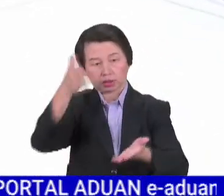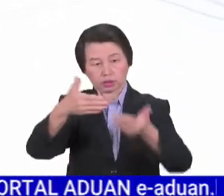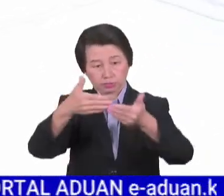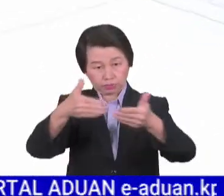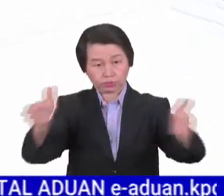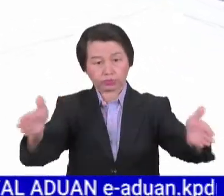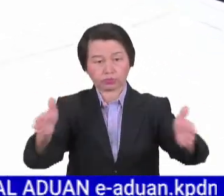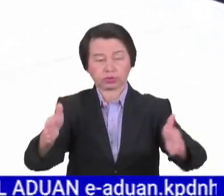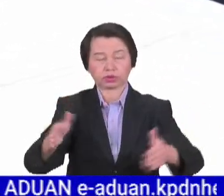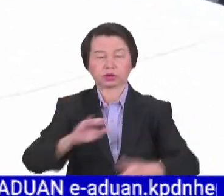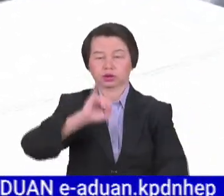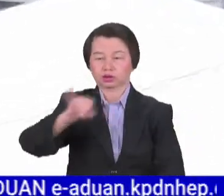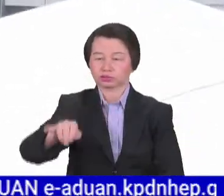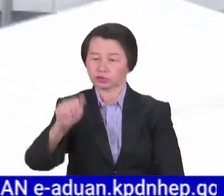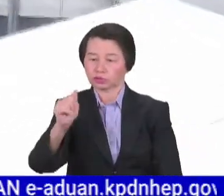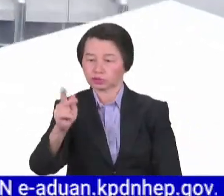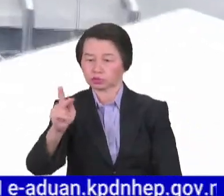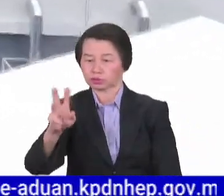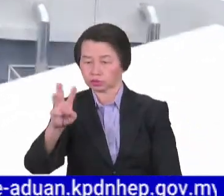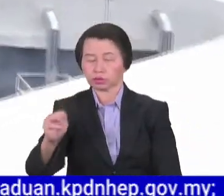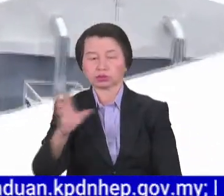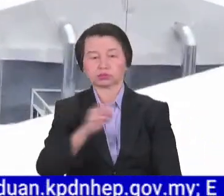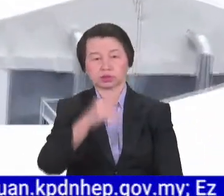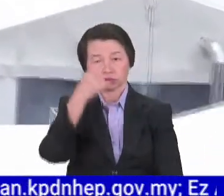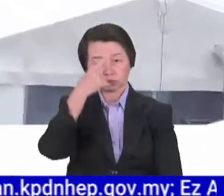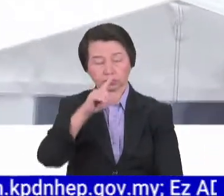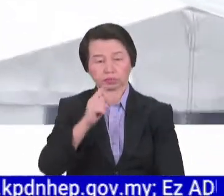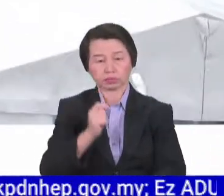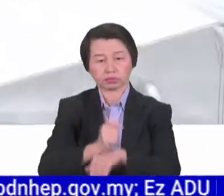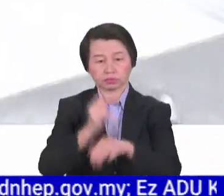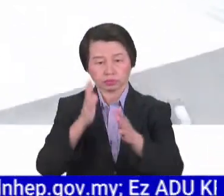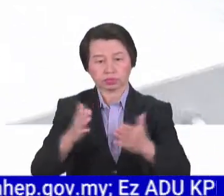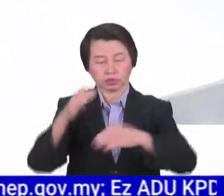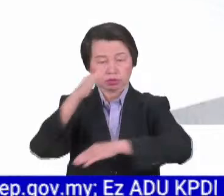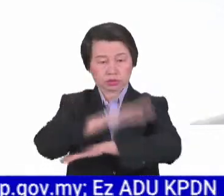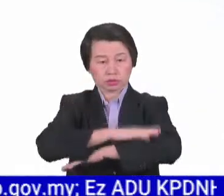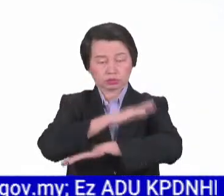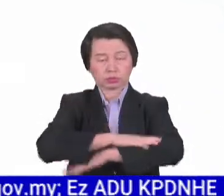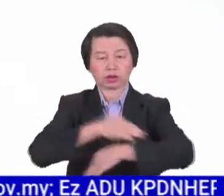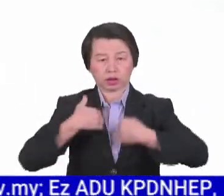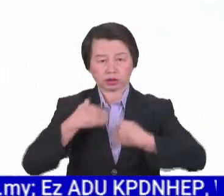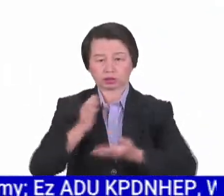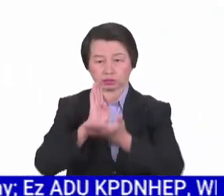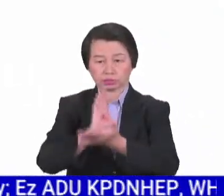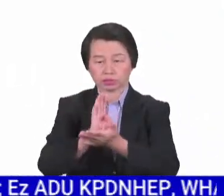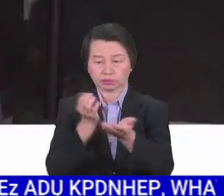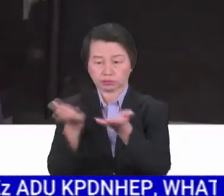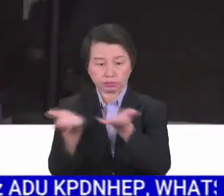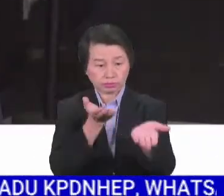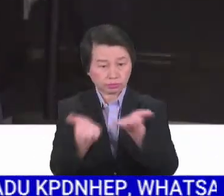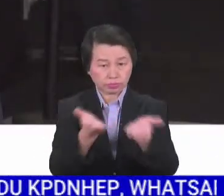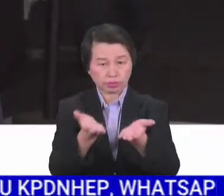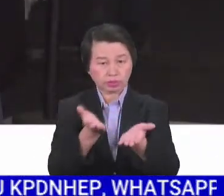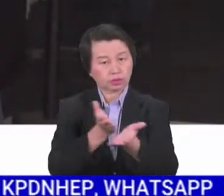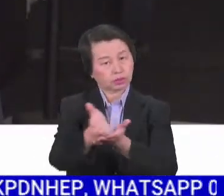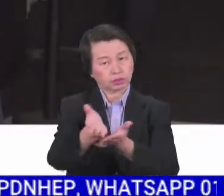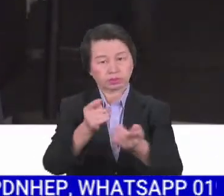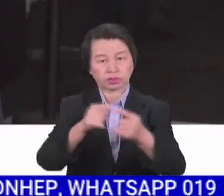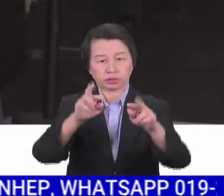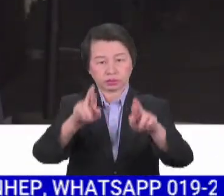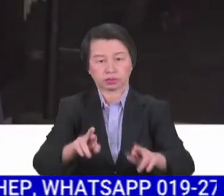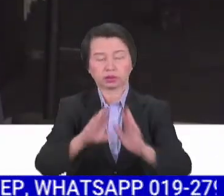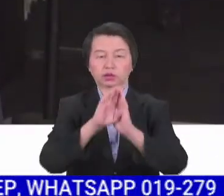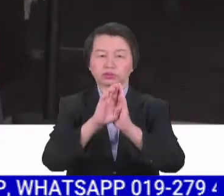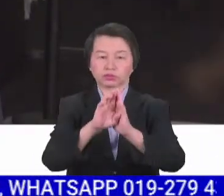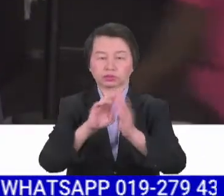sepanjang program Jelajah Aspirasi ini. Dan bagi peringkat Sarawak, kaunter-kaunter ini akan menyediakan bantuan perkhidmatan langsung kepada rakyat